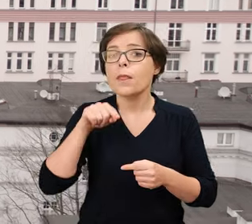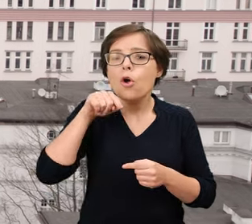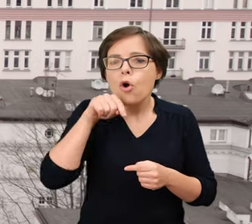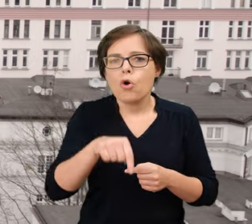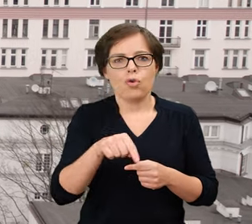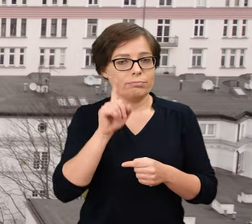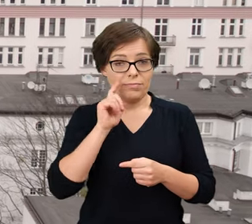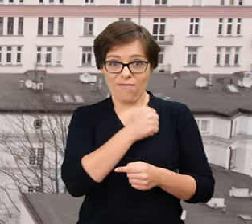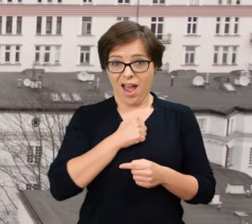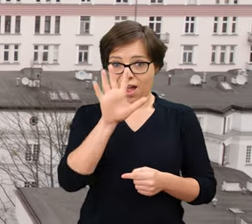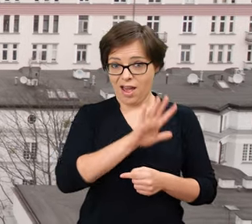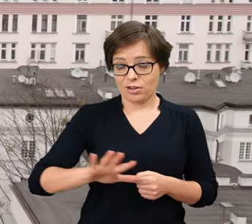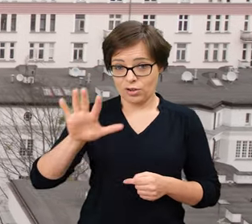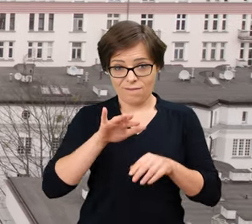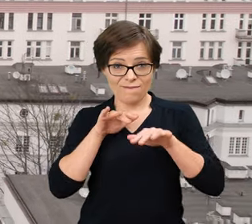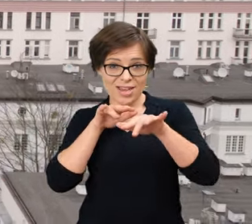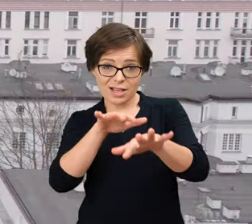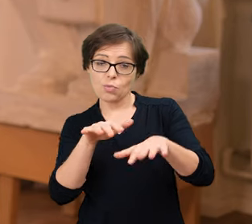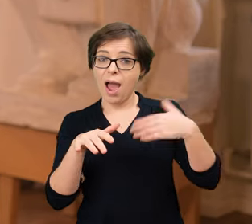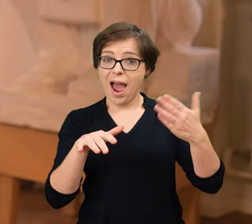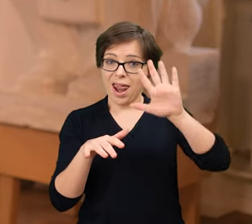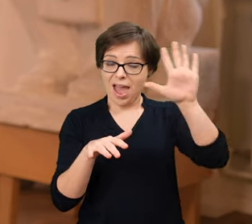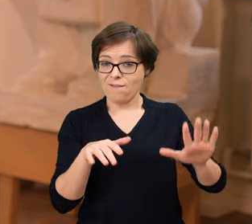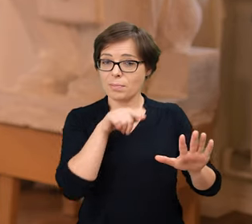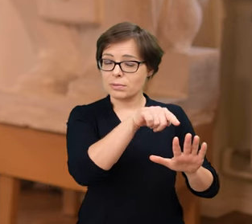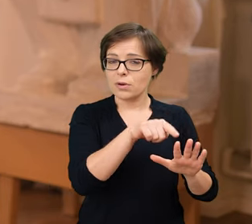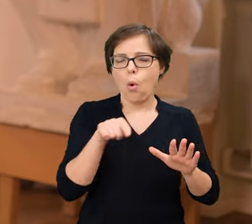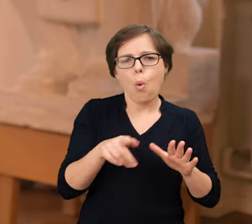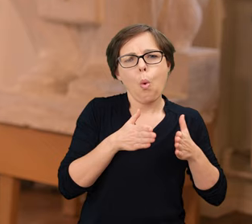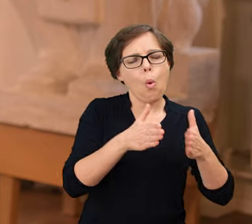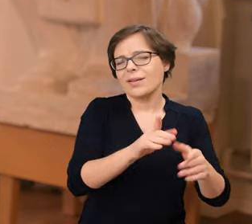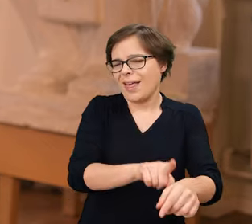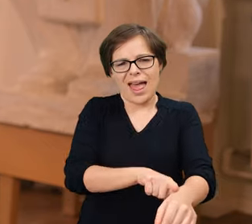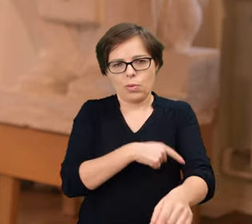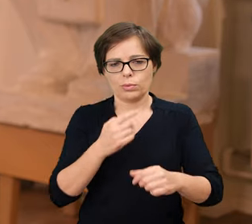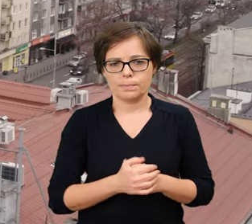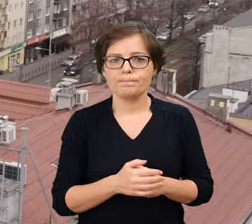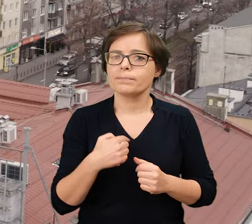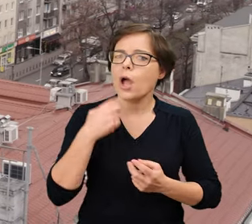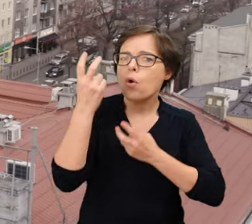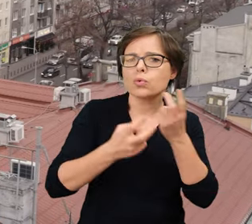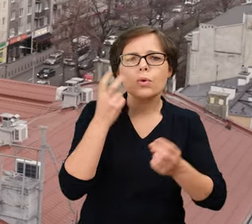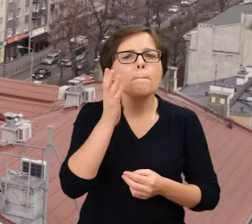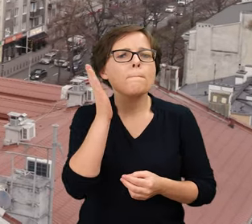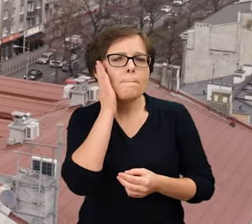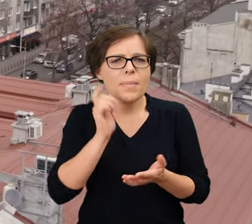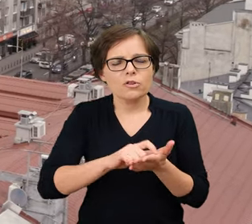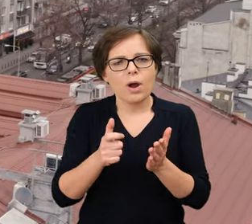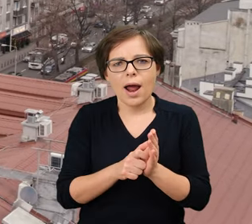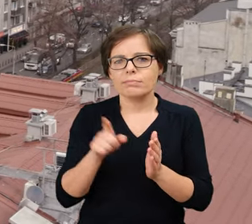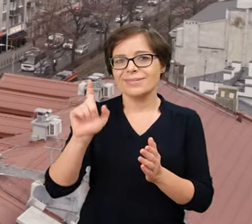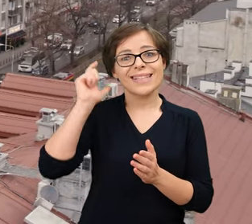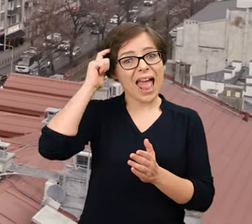ulicą lewobrzeżnej Warszawy. Szukałem mieszkania, które nie byłoby zanadto oddalone od